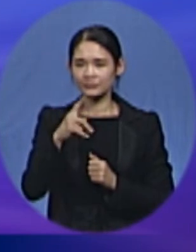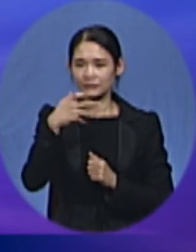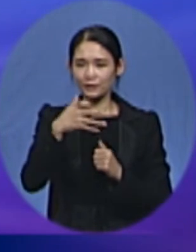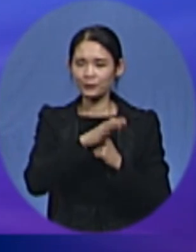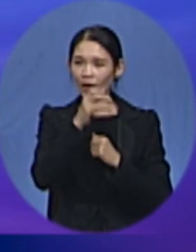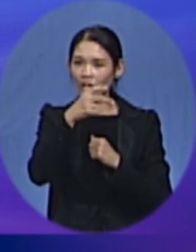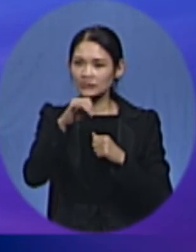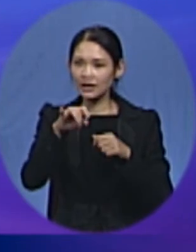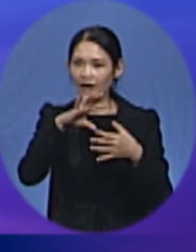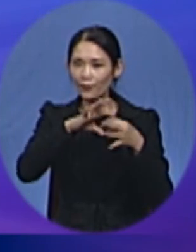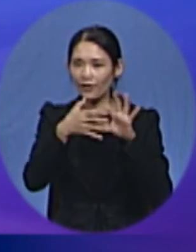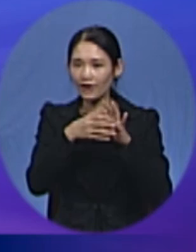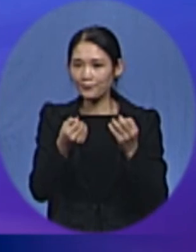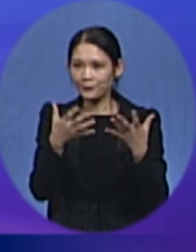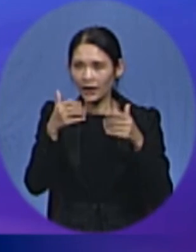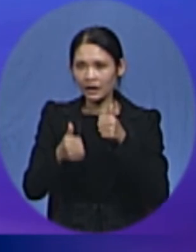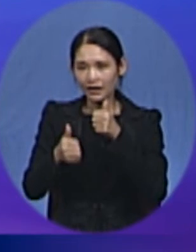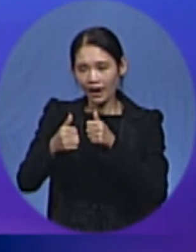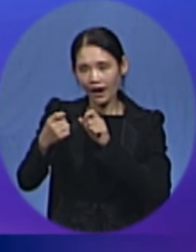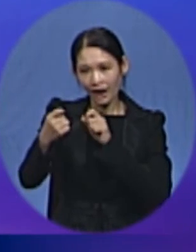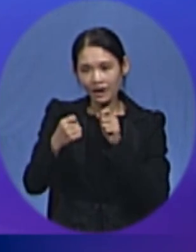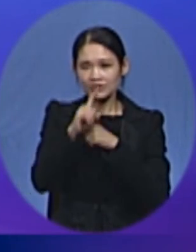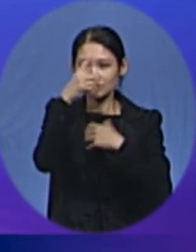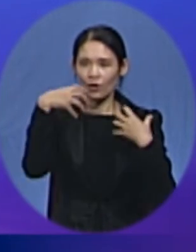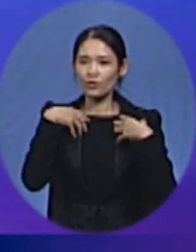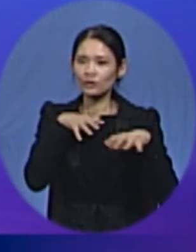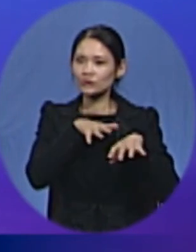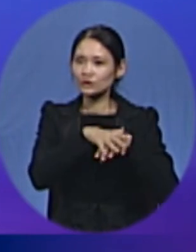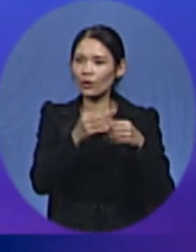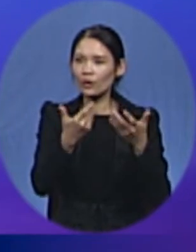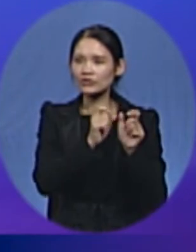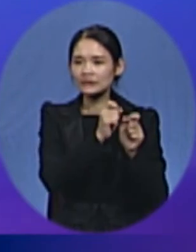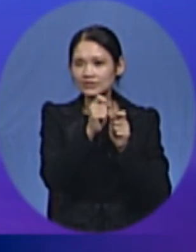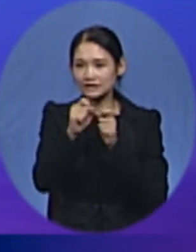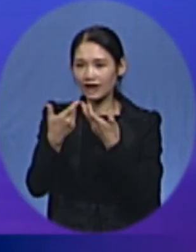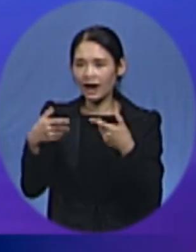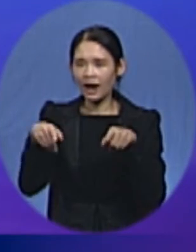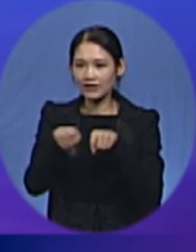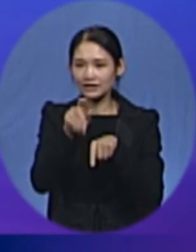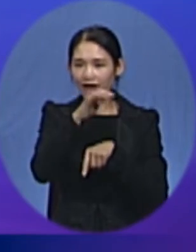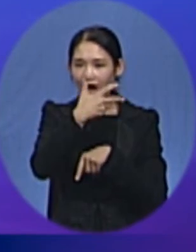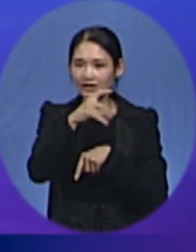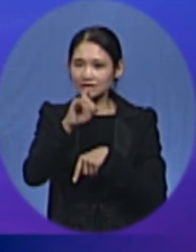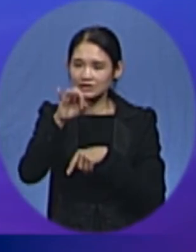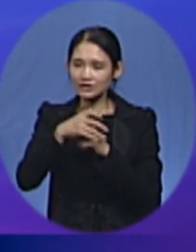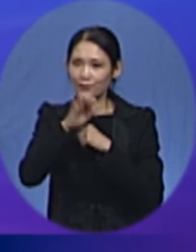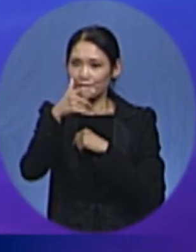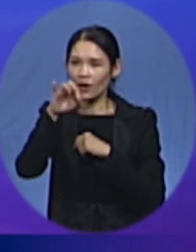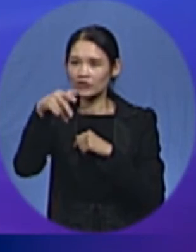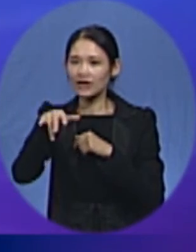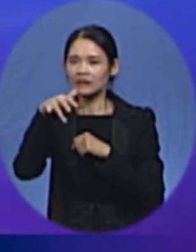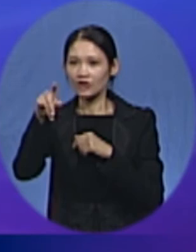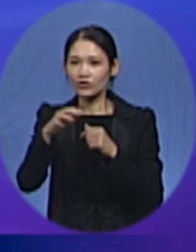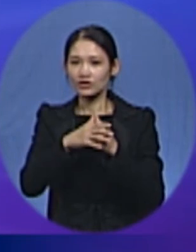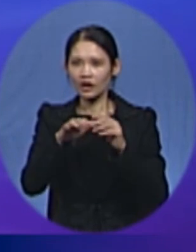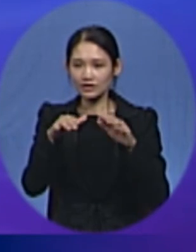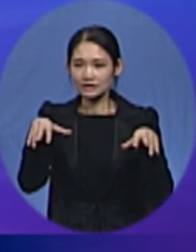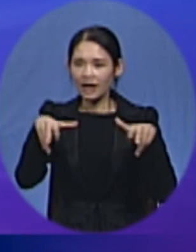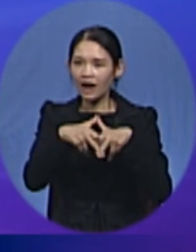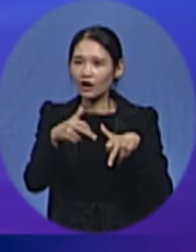2018 평창 패럴림픽 대회를 앞두고 정부와 조직위, 지자체가 이 강릉과 평창, 정선에